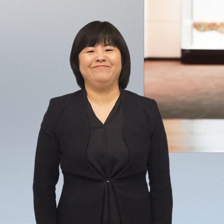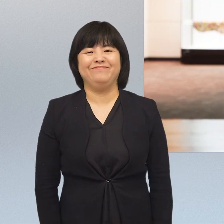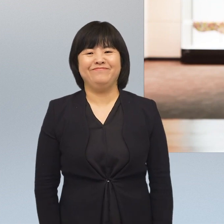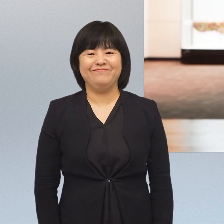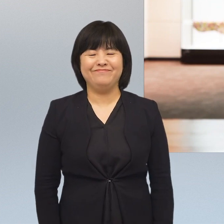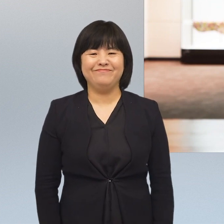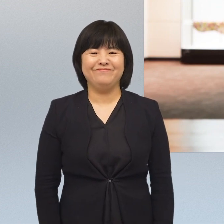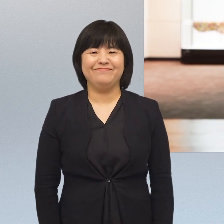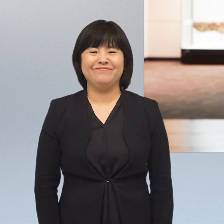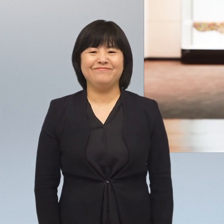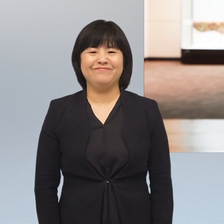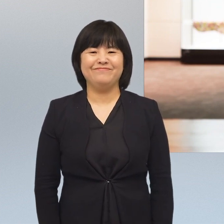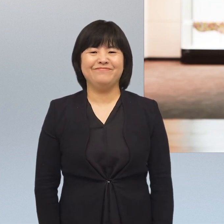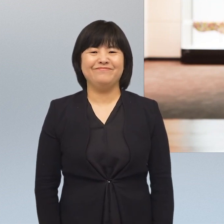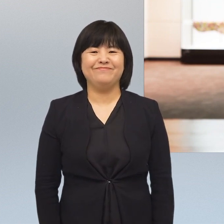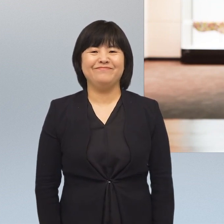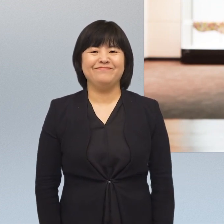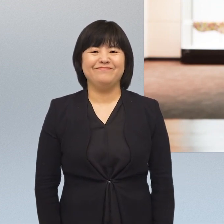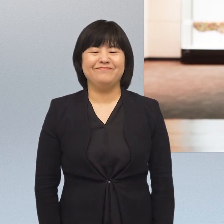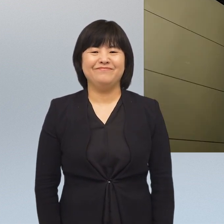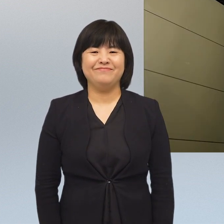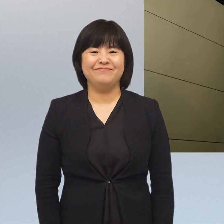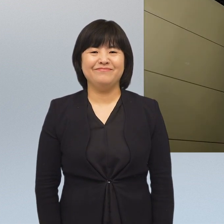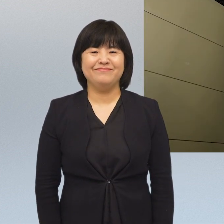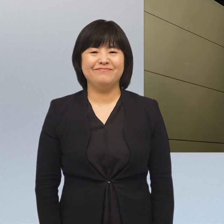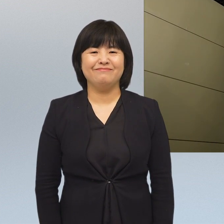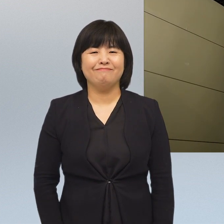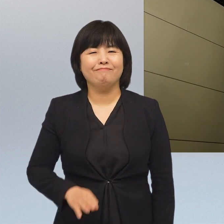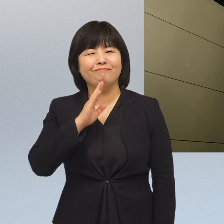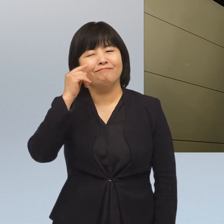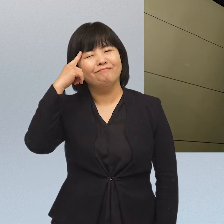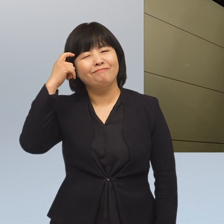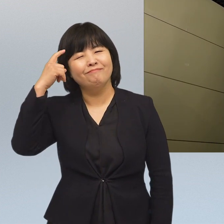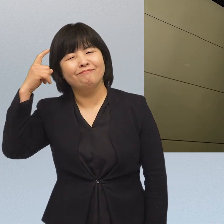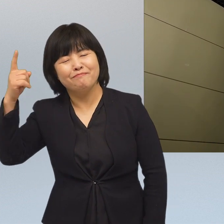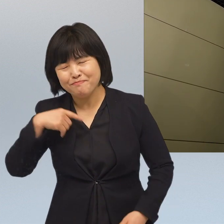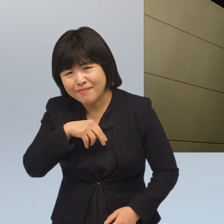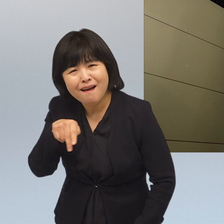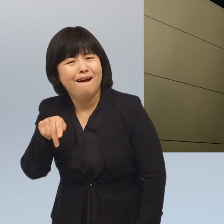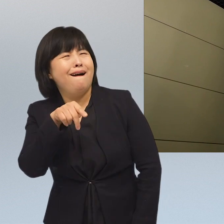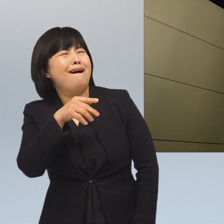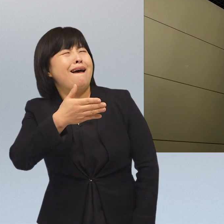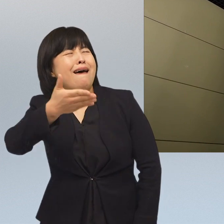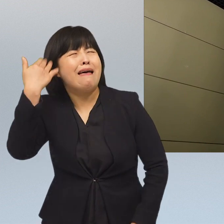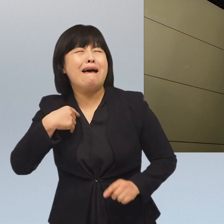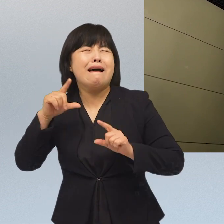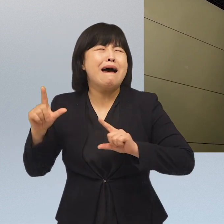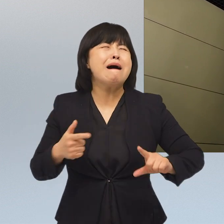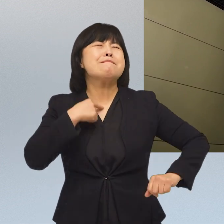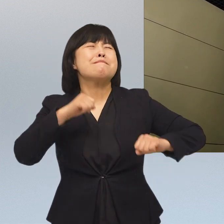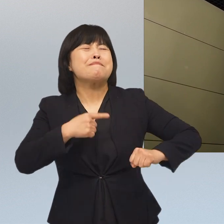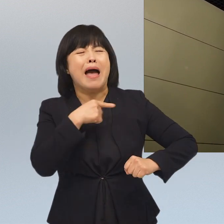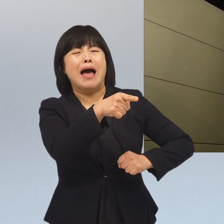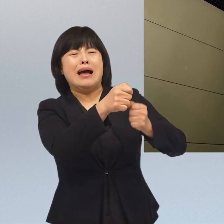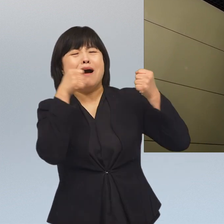마크로 잘 묵묵히 있어줬던 점, 아련한 추억이 있으면서 떠나보내면서